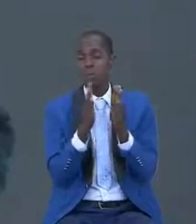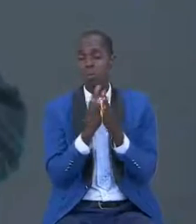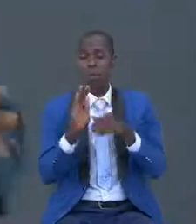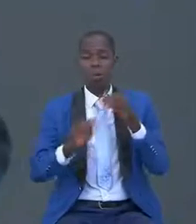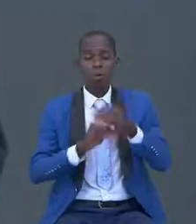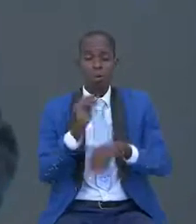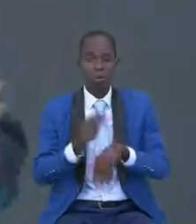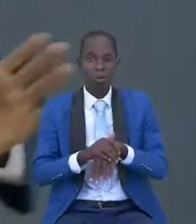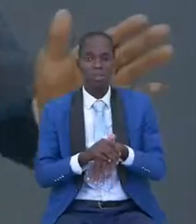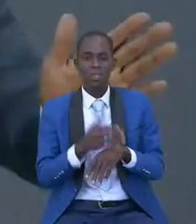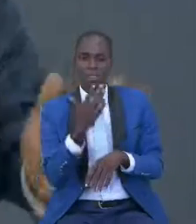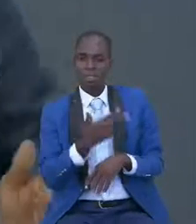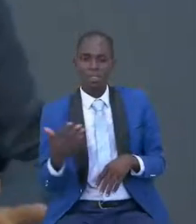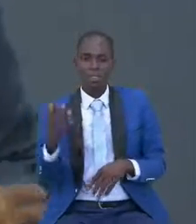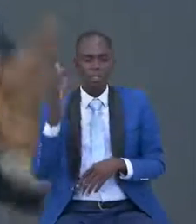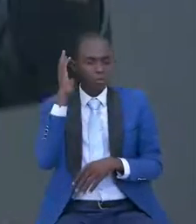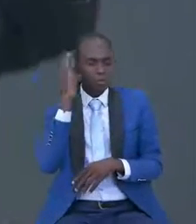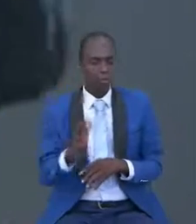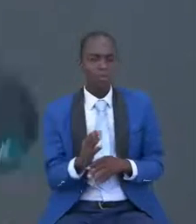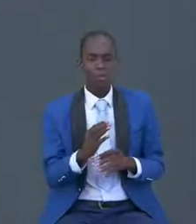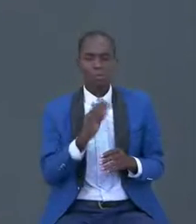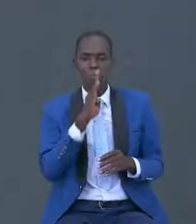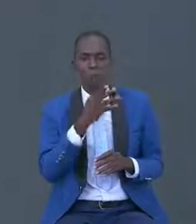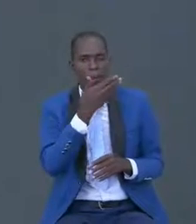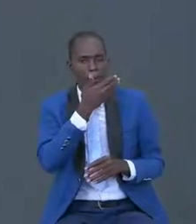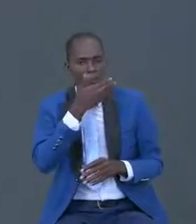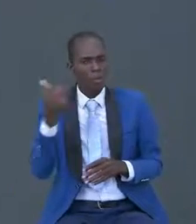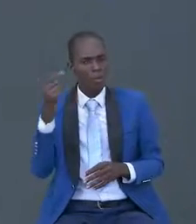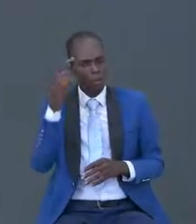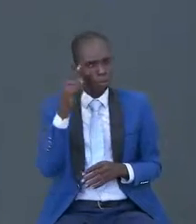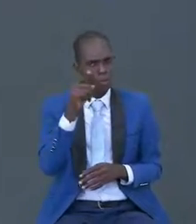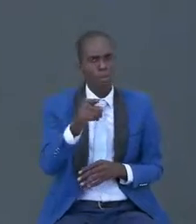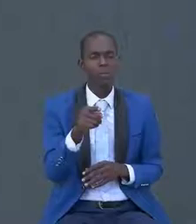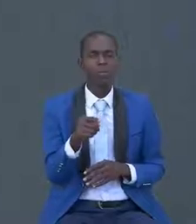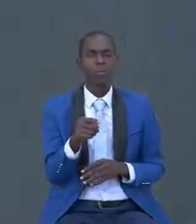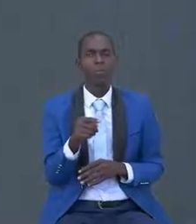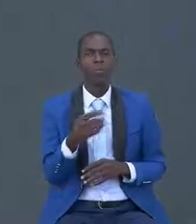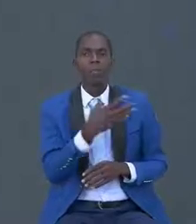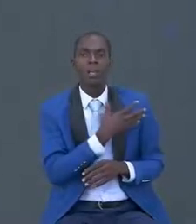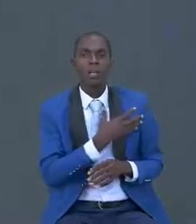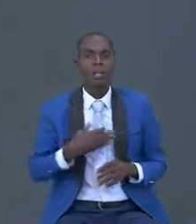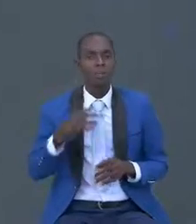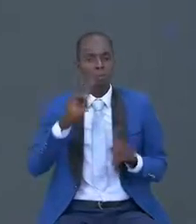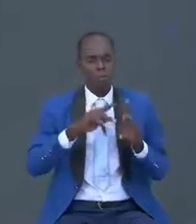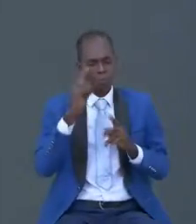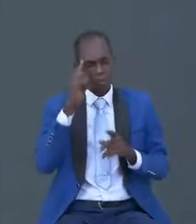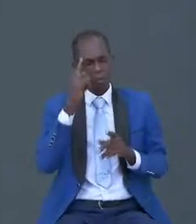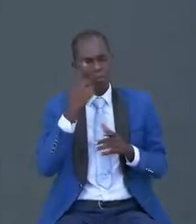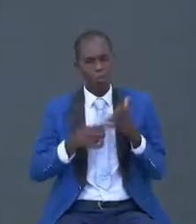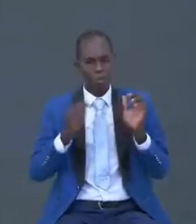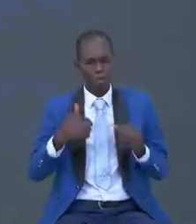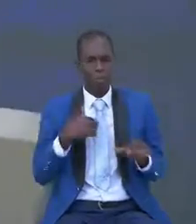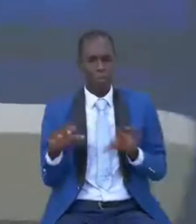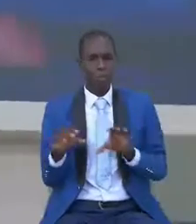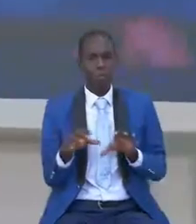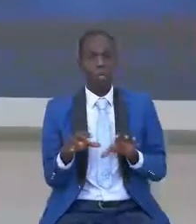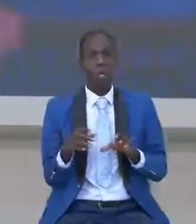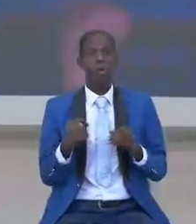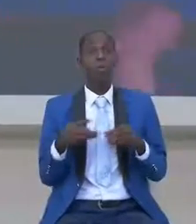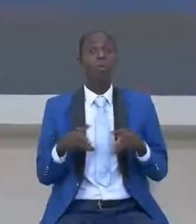les choses seront en train de changer dans la direction du Dieu Tout-Puissant. Alors ils ont dit, qu'est-ce que nous allons faire? La seule manière d'avoir cet